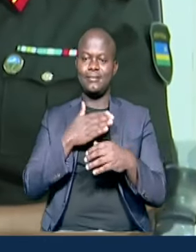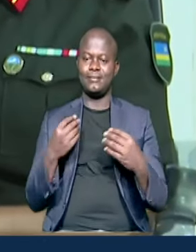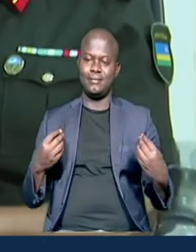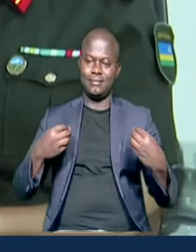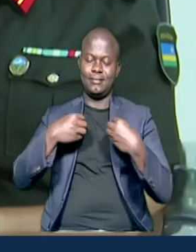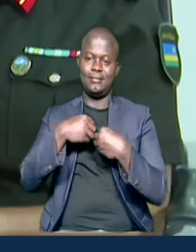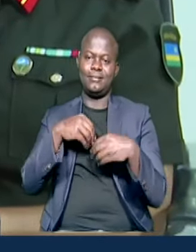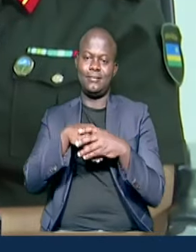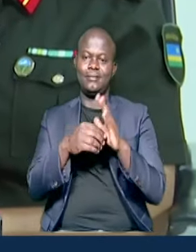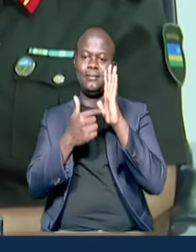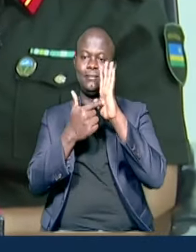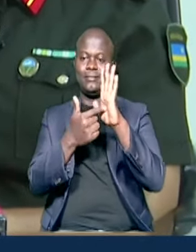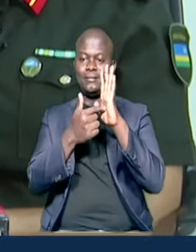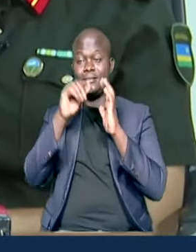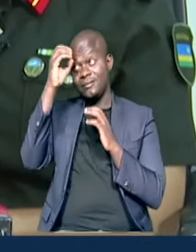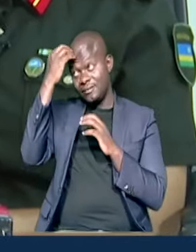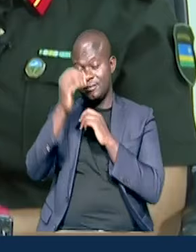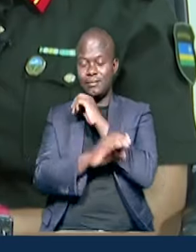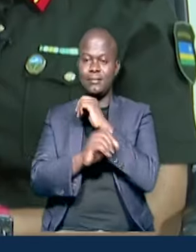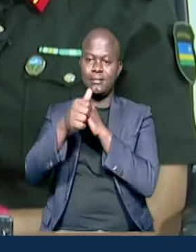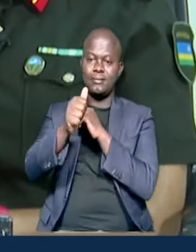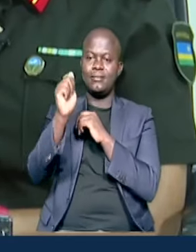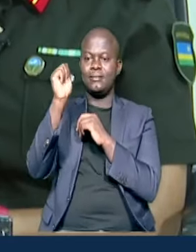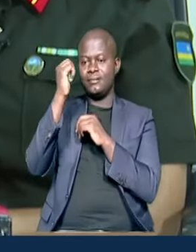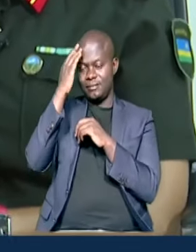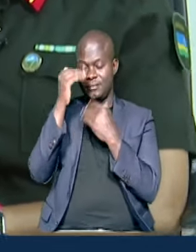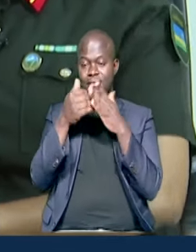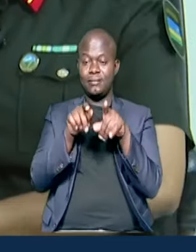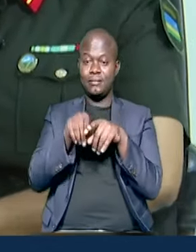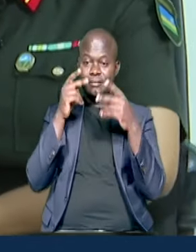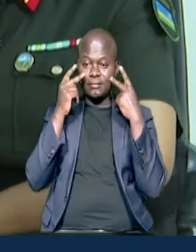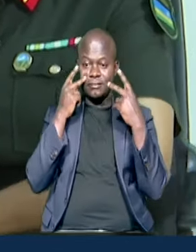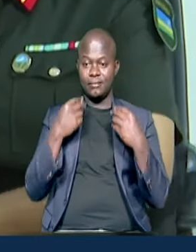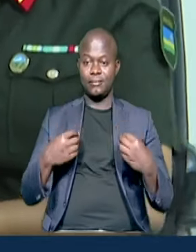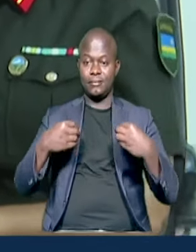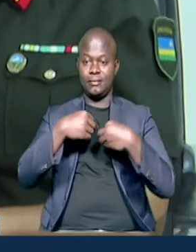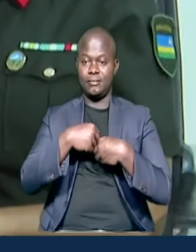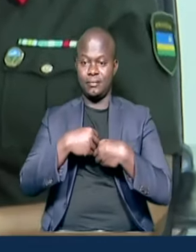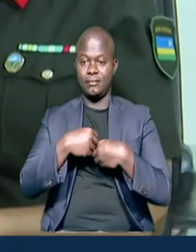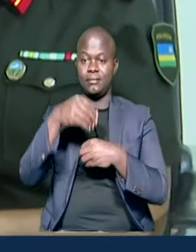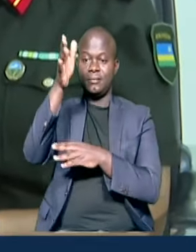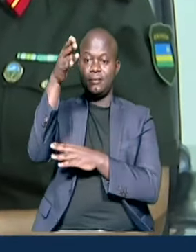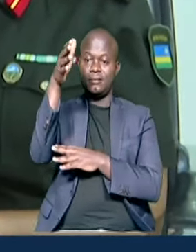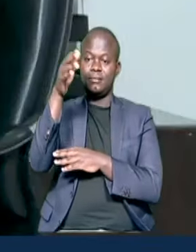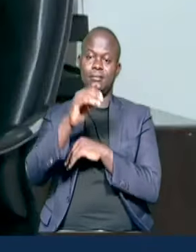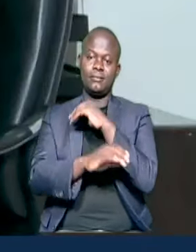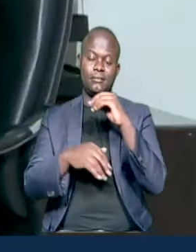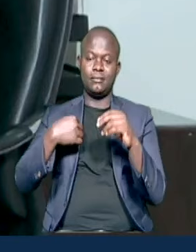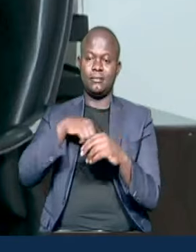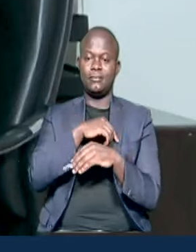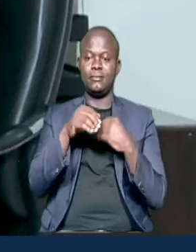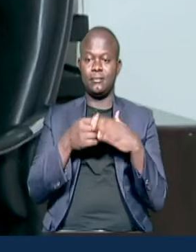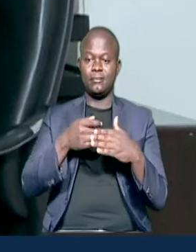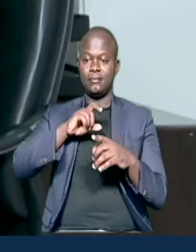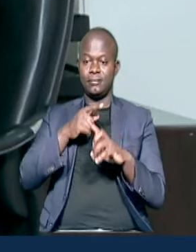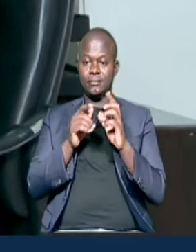umwenda ureba ikirango cy'igihugu cyawe uko mubibona twambara imyenda iriho ibendera ry'igihugu cyacu. Nishema